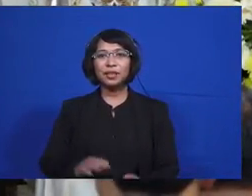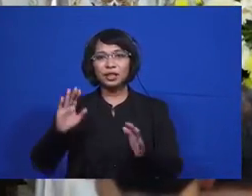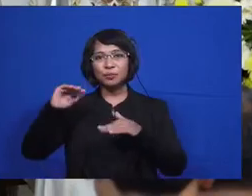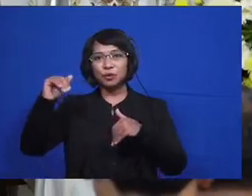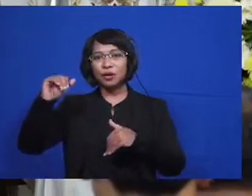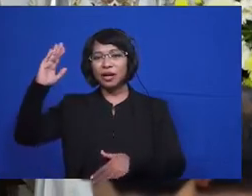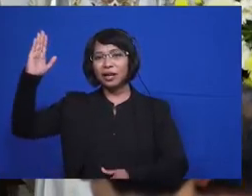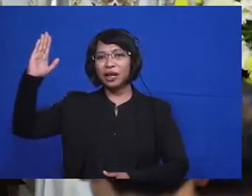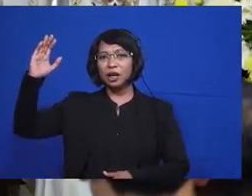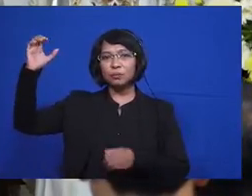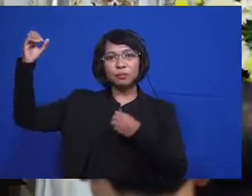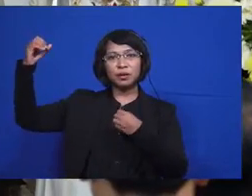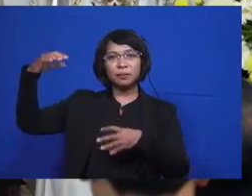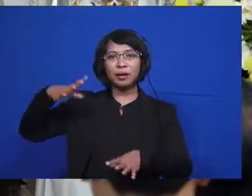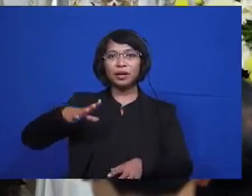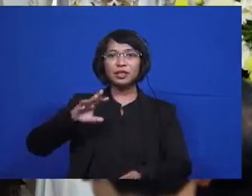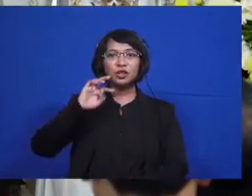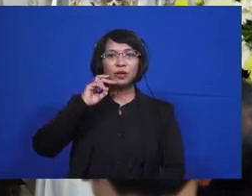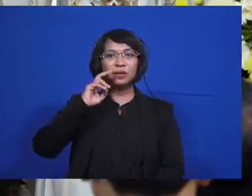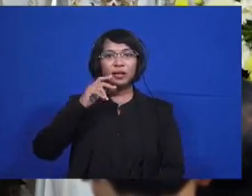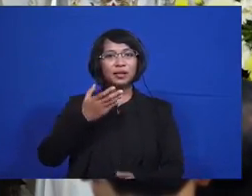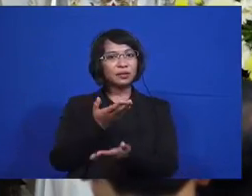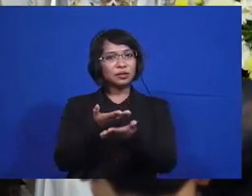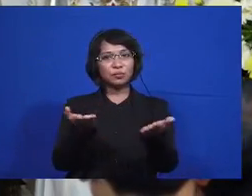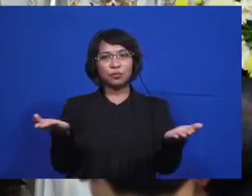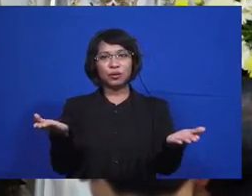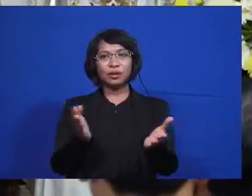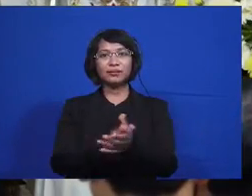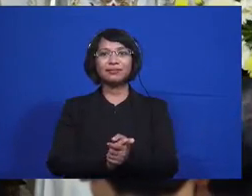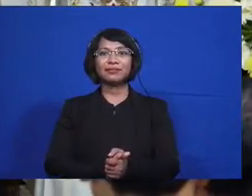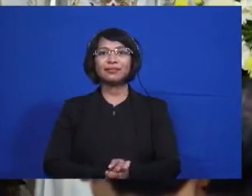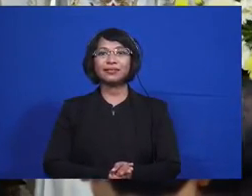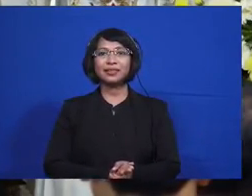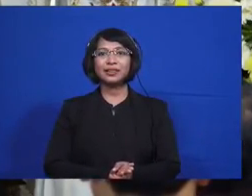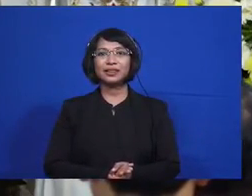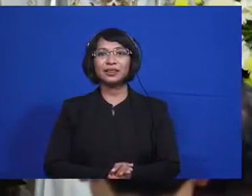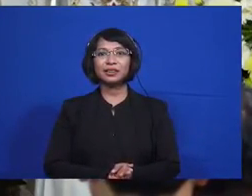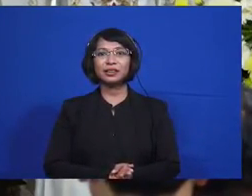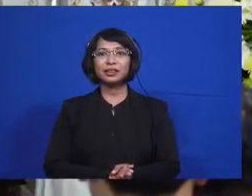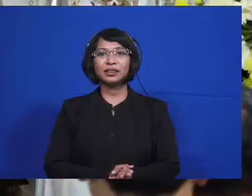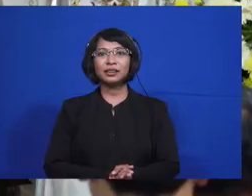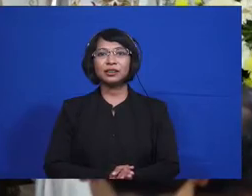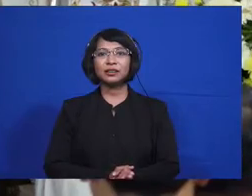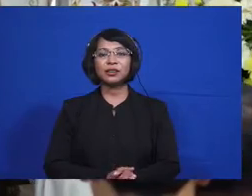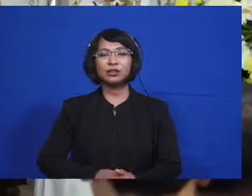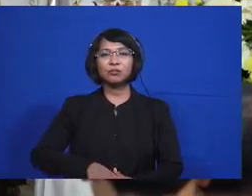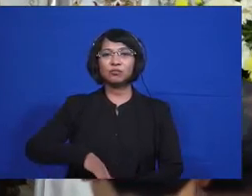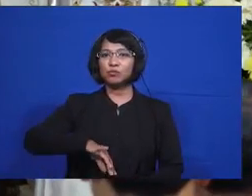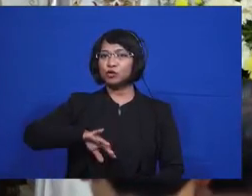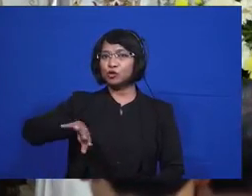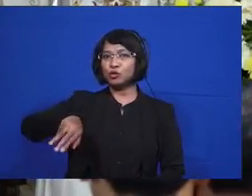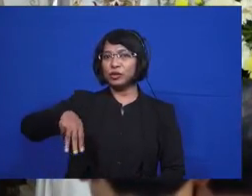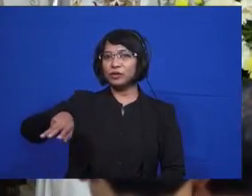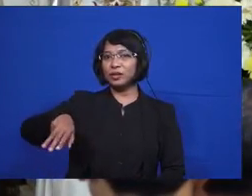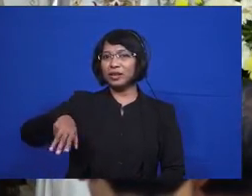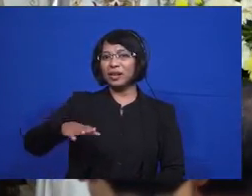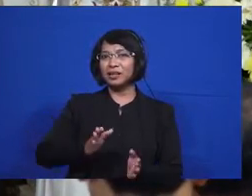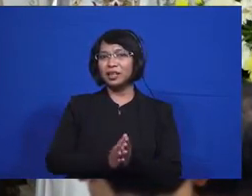Semoga Allah melimpahkan kepada saudara-saudari semua, beserta seluruh sanak saudara